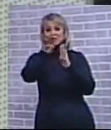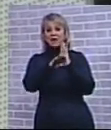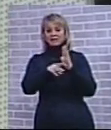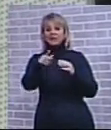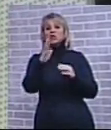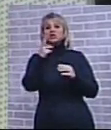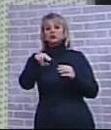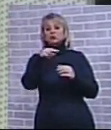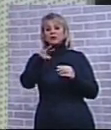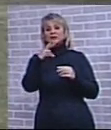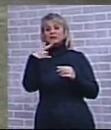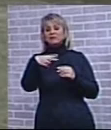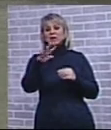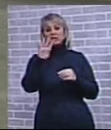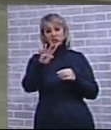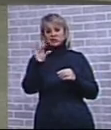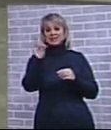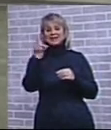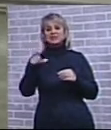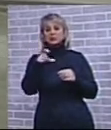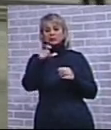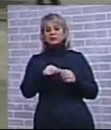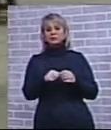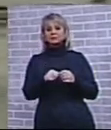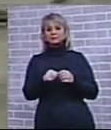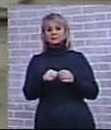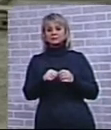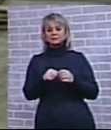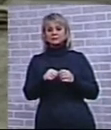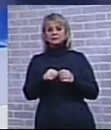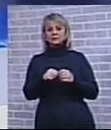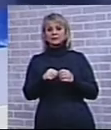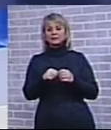графика. Виктория Щетинина, Тагир Фатахов, Дон-24, Ростов-на-Дону.